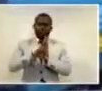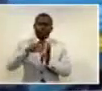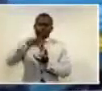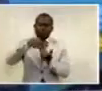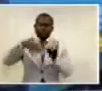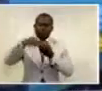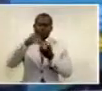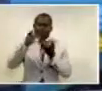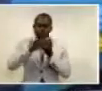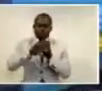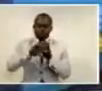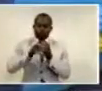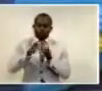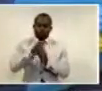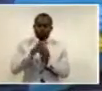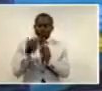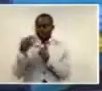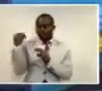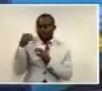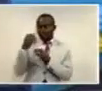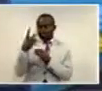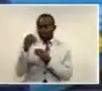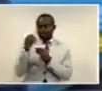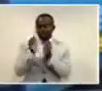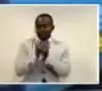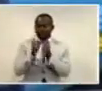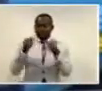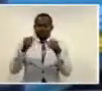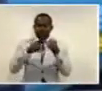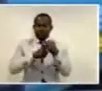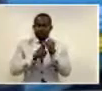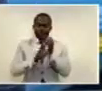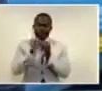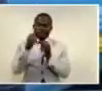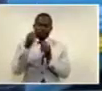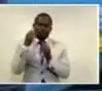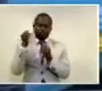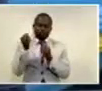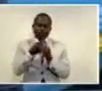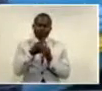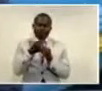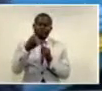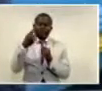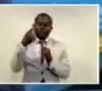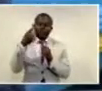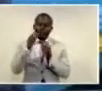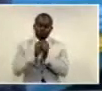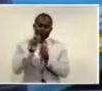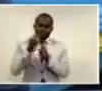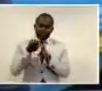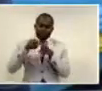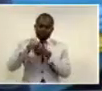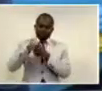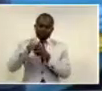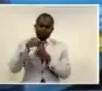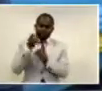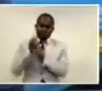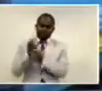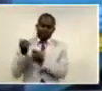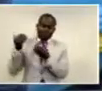ivangamutungo risesuye. Ejo bundi 2016 ku itariki ya mbere z'ukwa 12 yaravuye mu butumwa